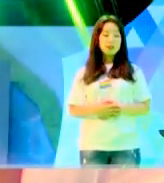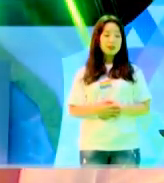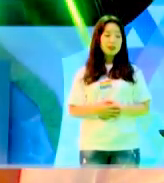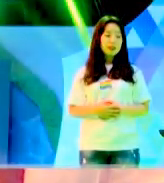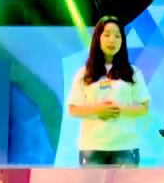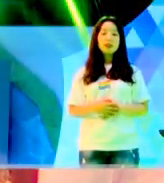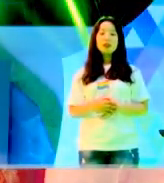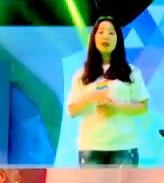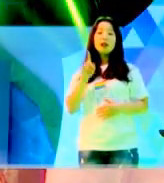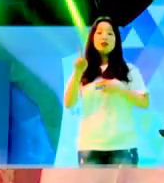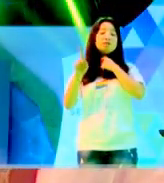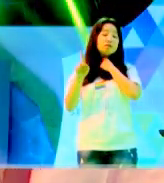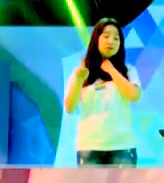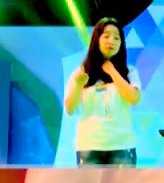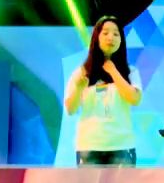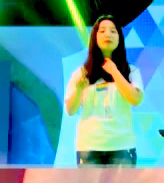하나 바라는 게